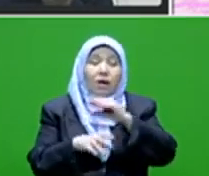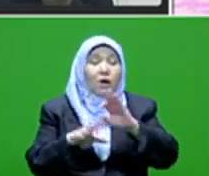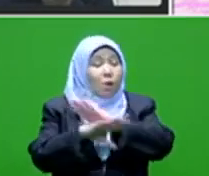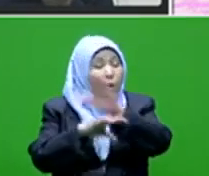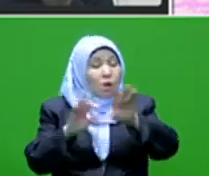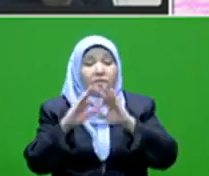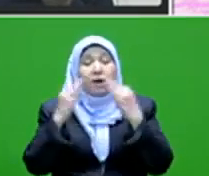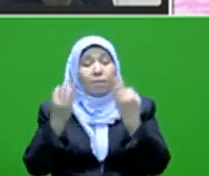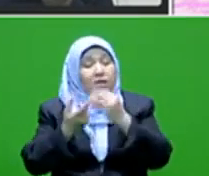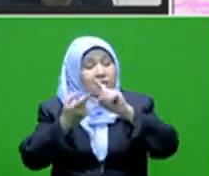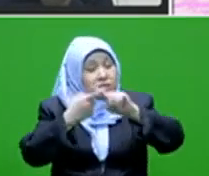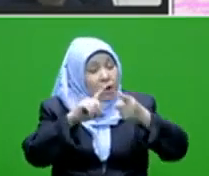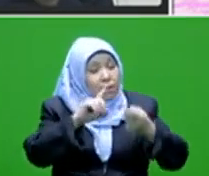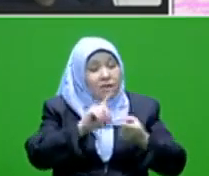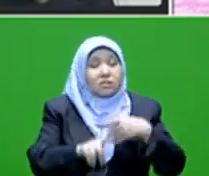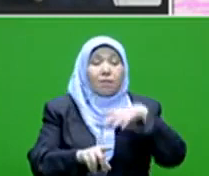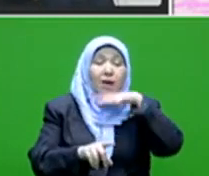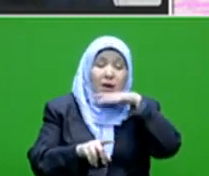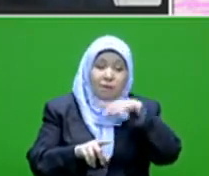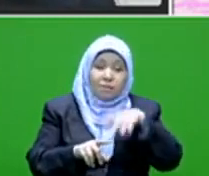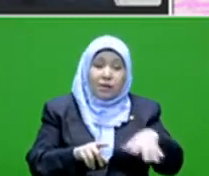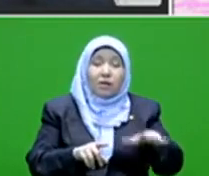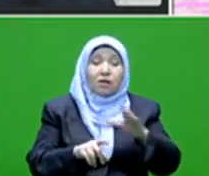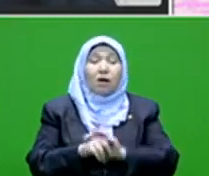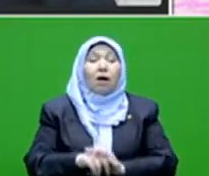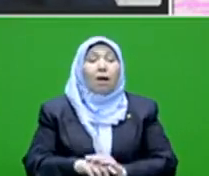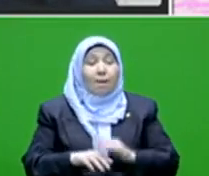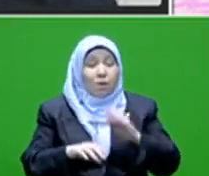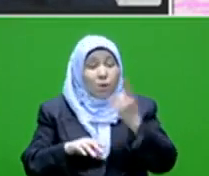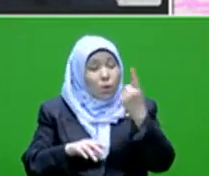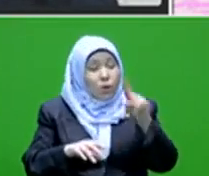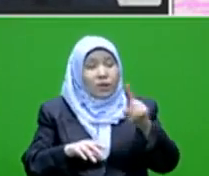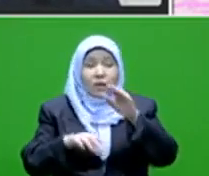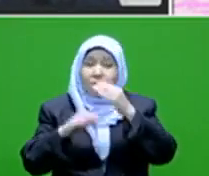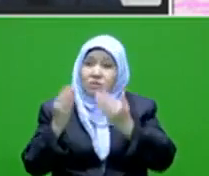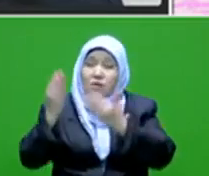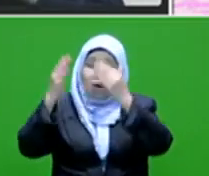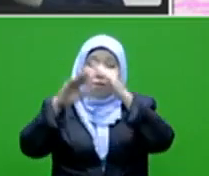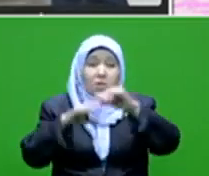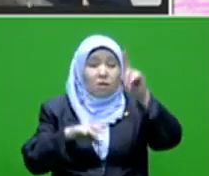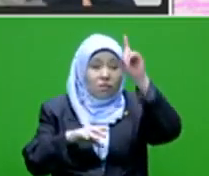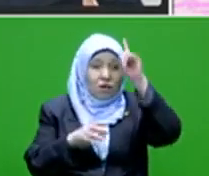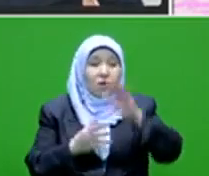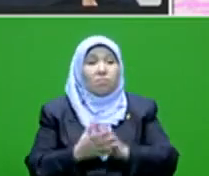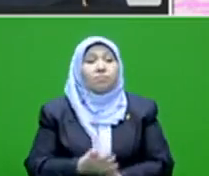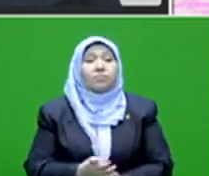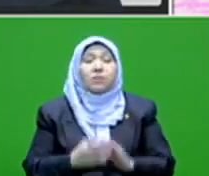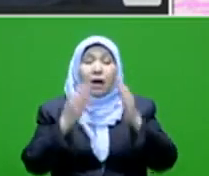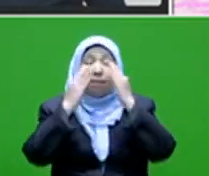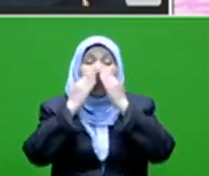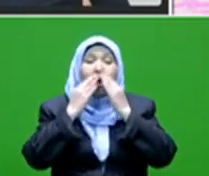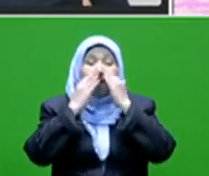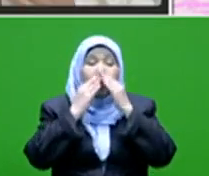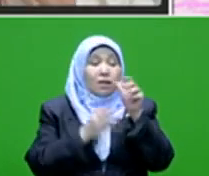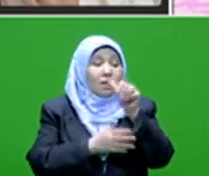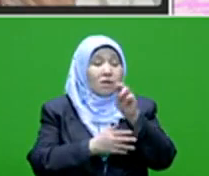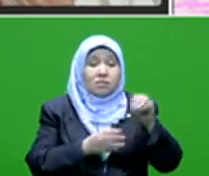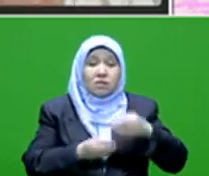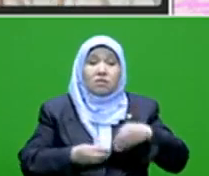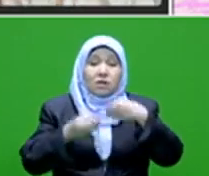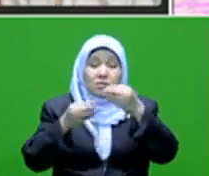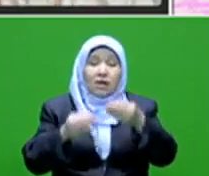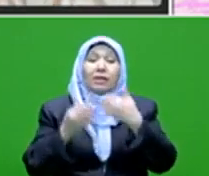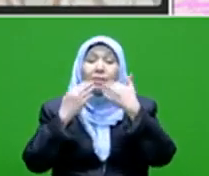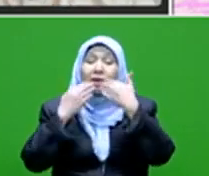ala ali wa sahbihi wa baraka wa sallam walhamdulillahi rabbil alamin. Amin ya rabbal alamin. Saya serahkan, terima